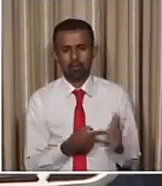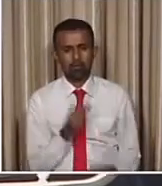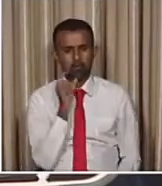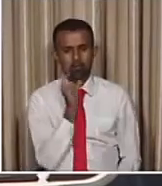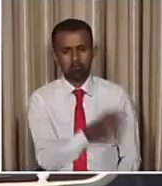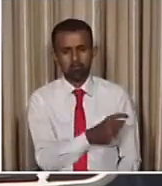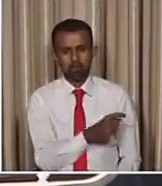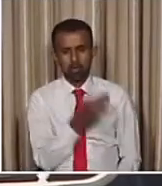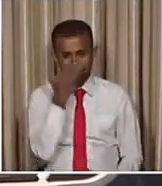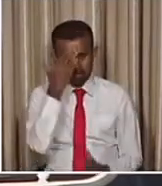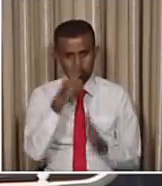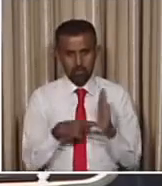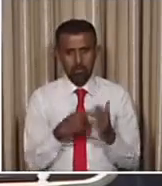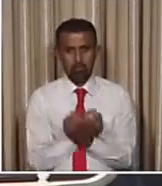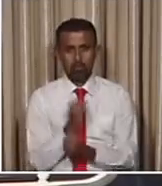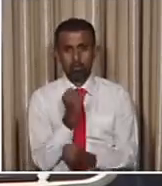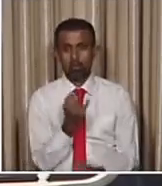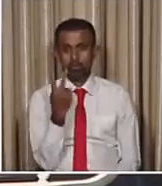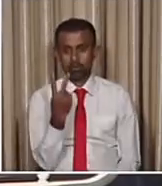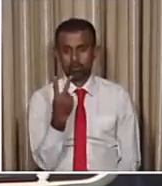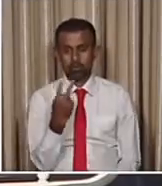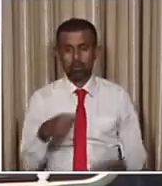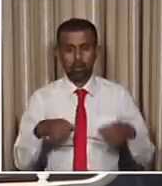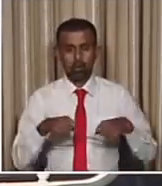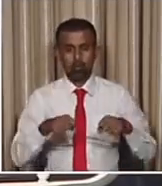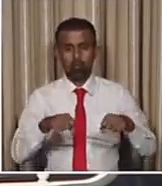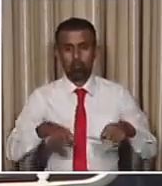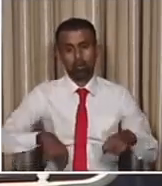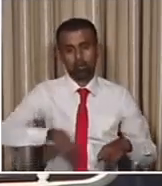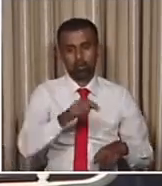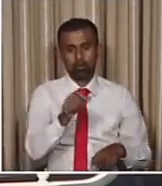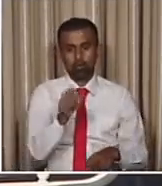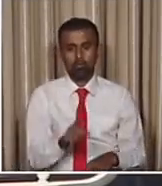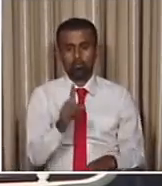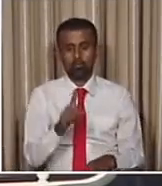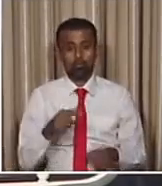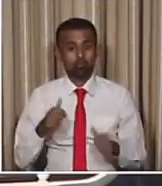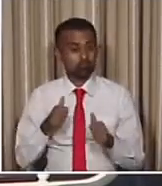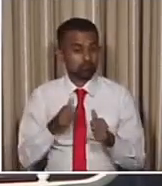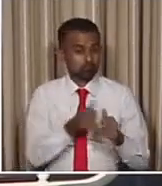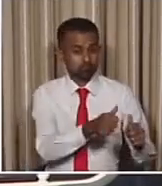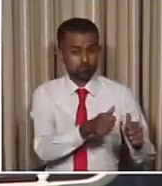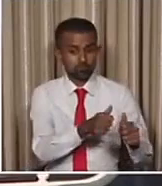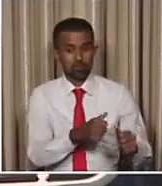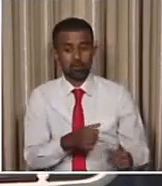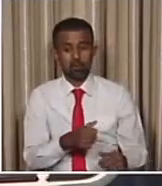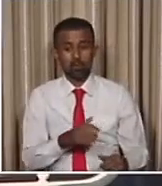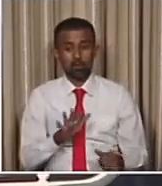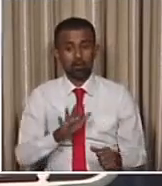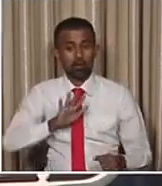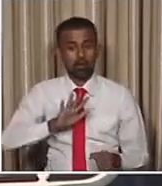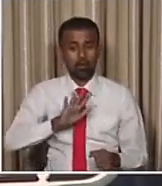போலீசார் ஒரு மோட்டார் சைக்கிள் சென்ற ஒரு நபரை துரத்தி சென்று அவரை உதைந்து வீழ்த்தியதனால் அவர் மதிலோடு மோதென்று உயிரிழந்திருக்கிறார். அந்த